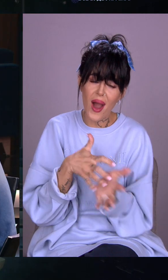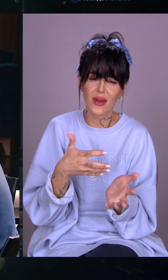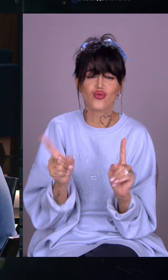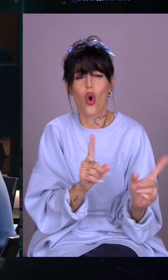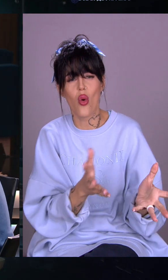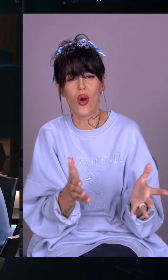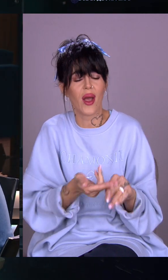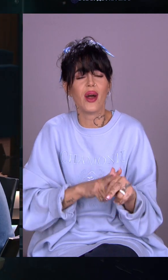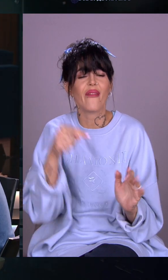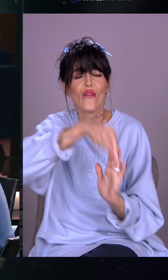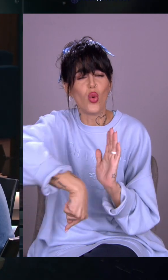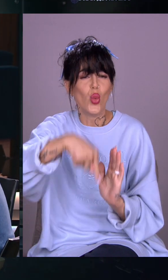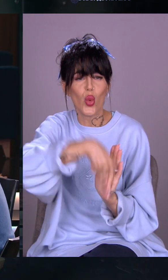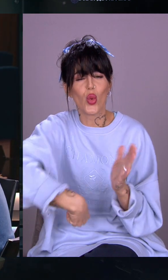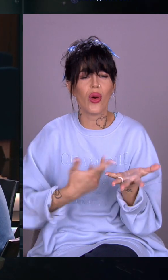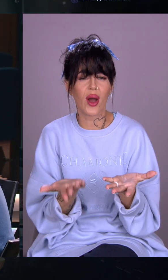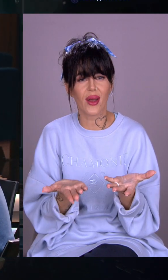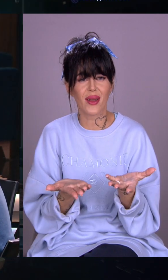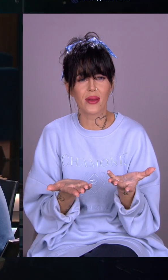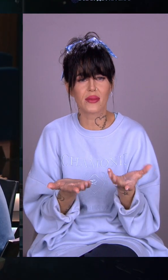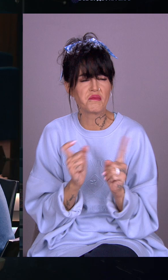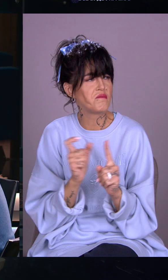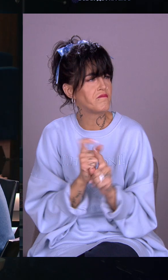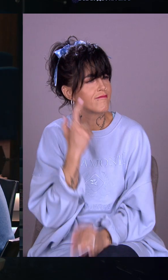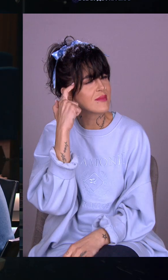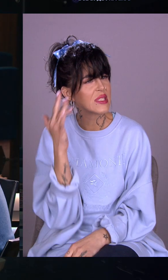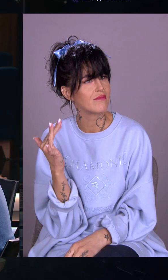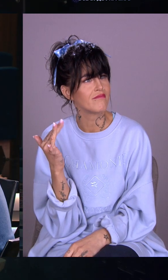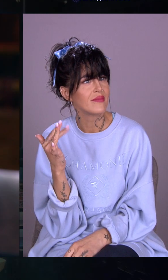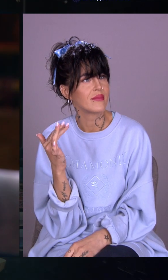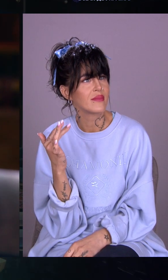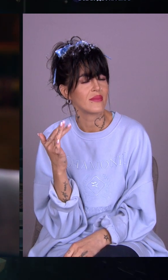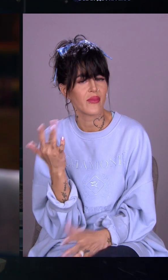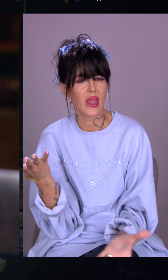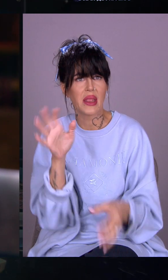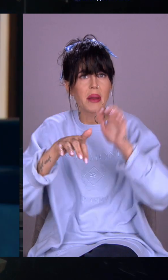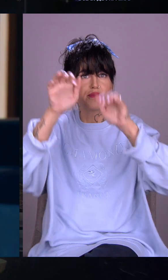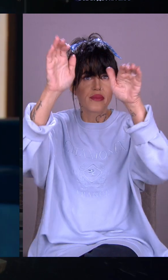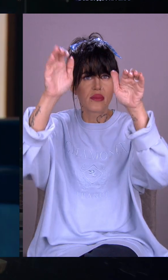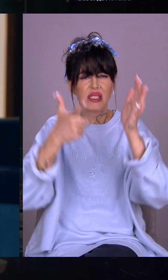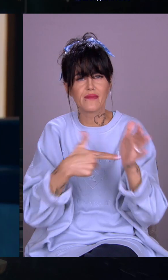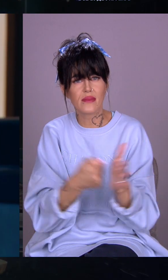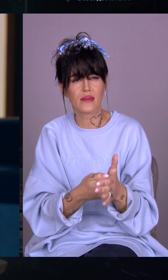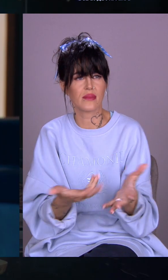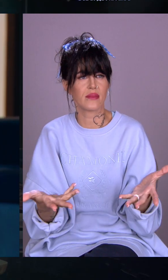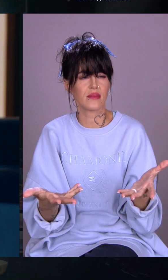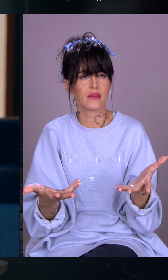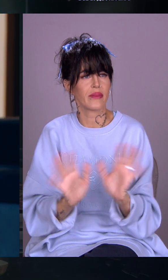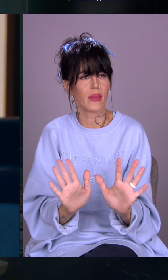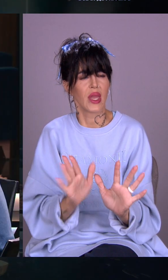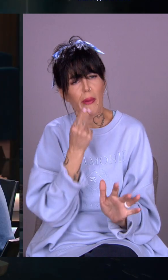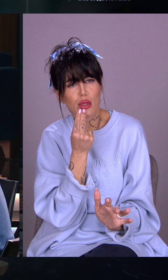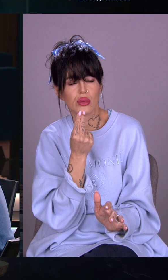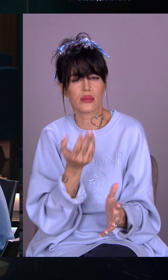Драглі, я колись... Драглі. Це знайомий дуже. Драбина. Ні, драглі. Ні, це не драглі, це прям... Вплоть до того, що це їжа,